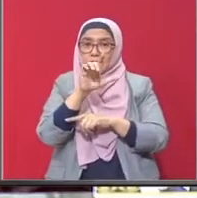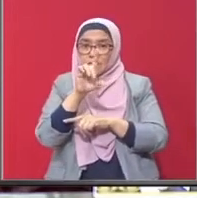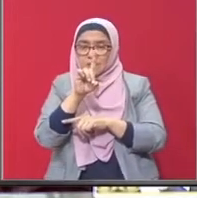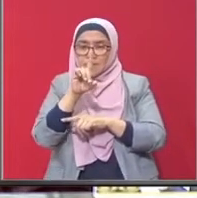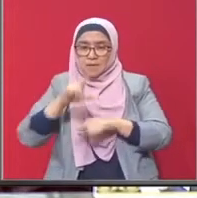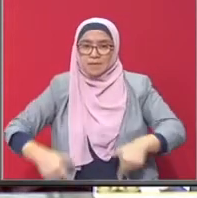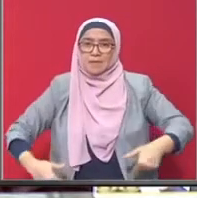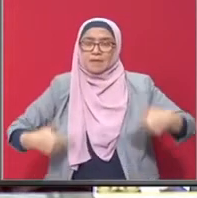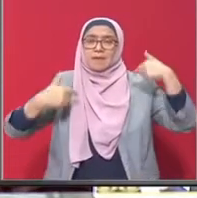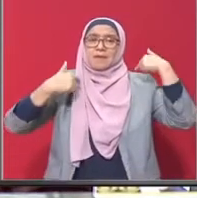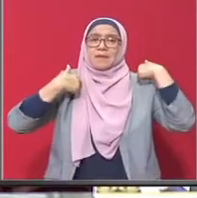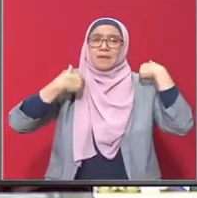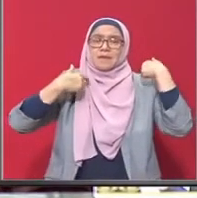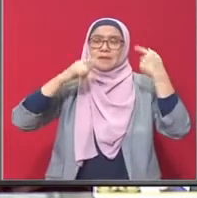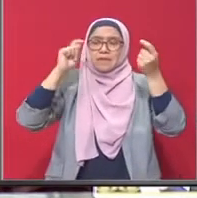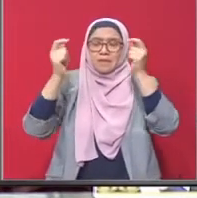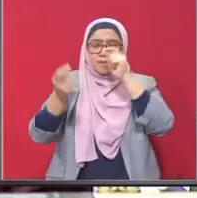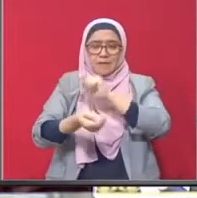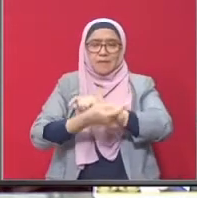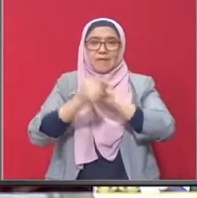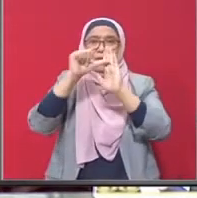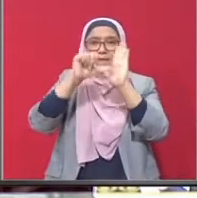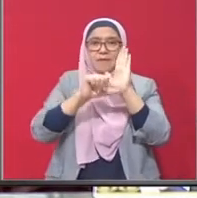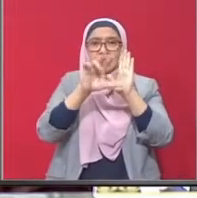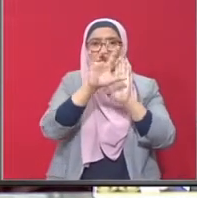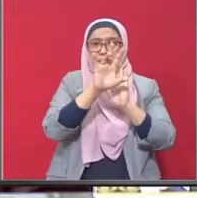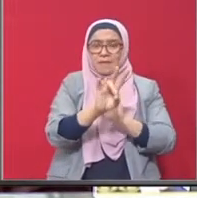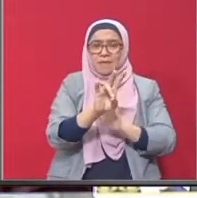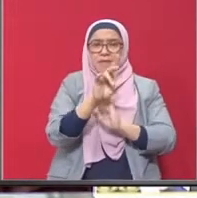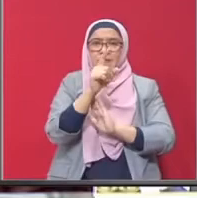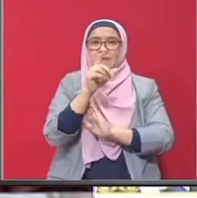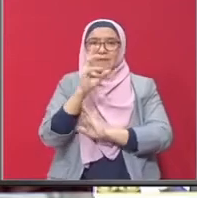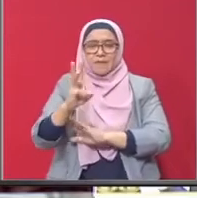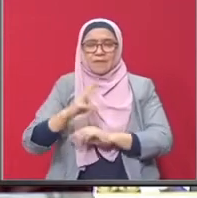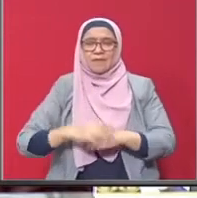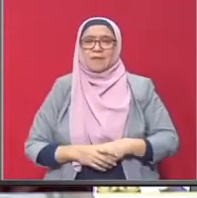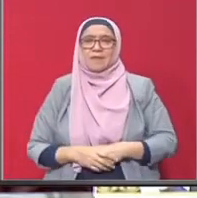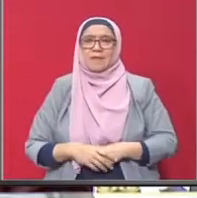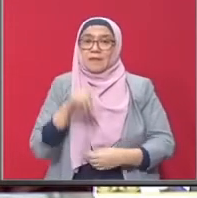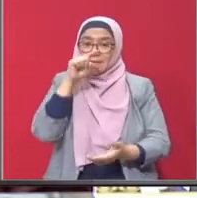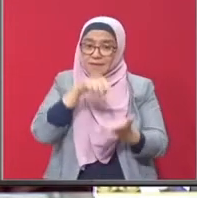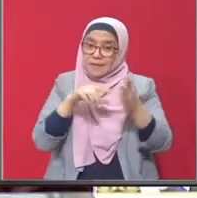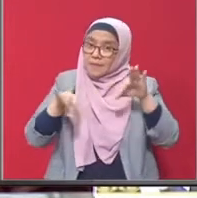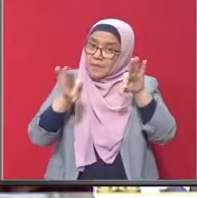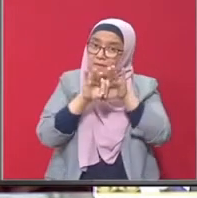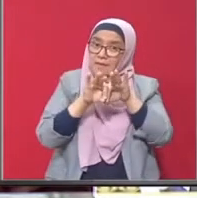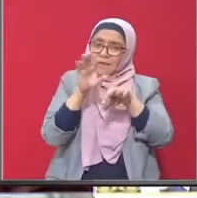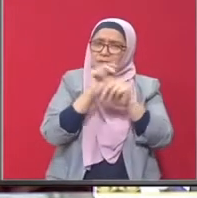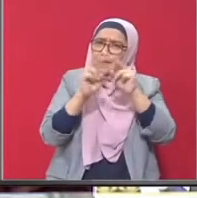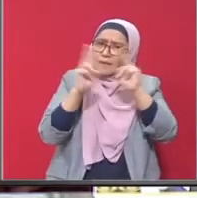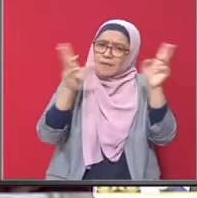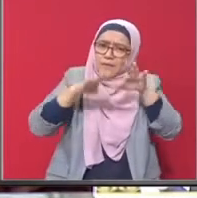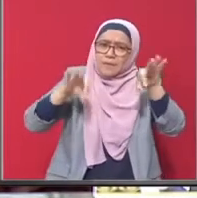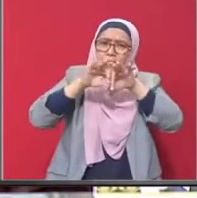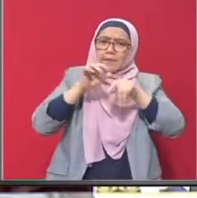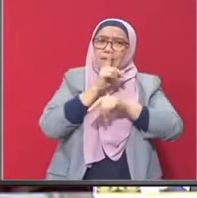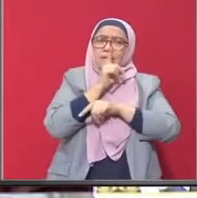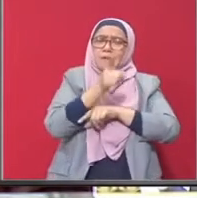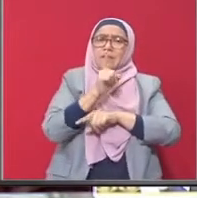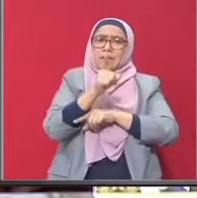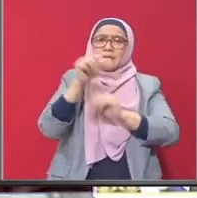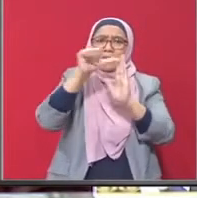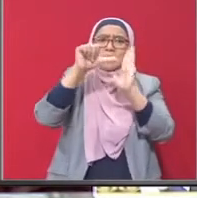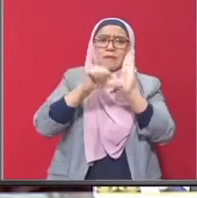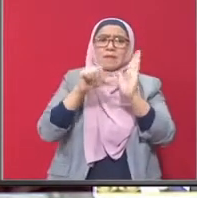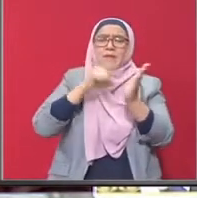127 pindahan akta 716 ini penting dan sangat penting untuk pastikan akta ini